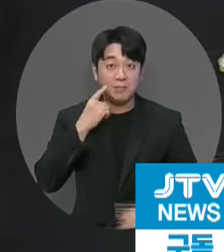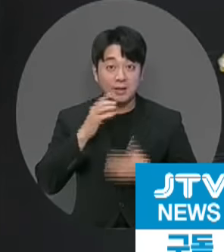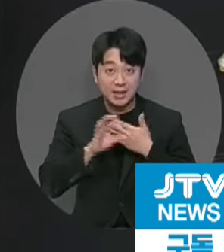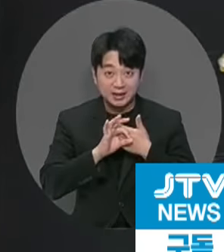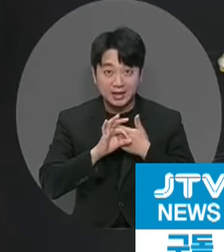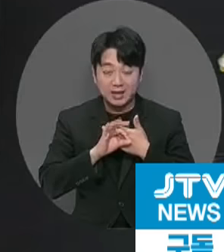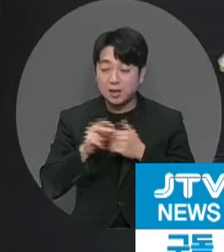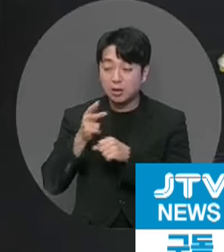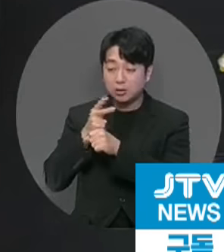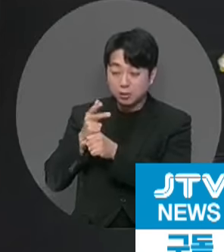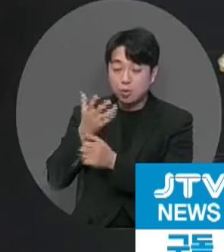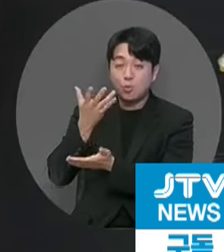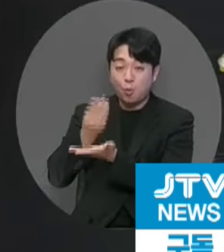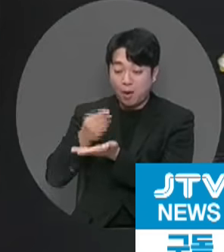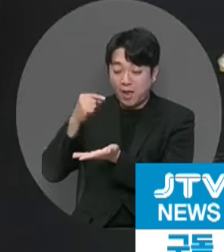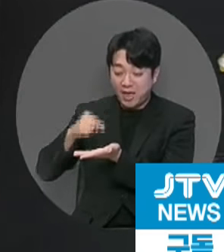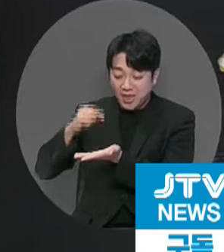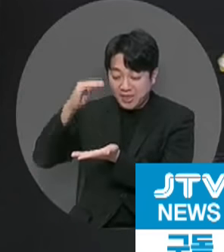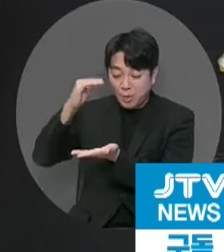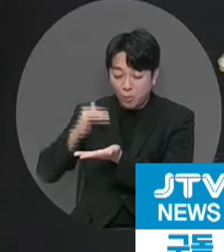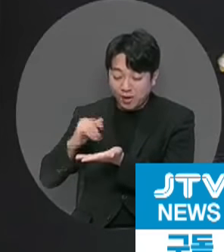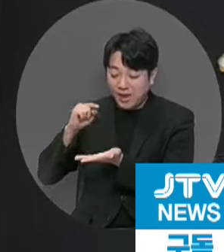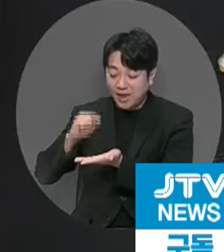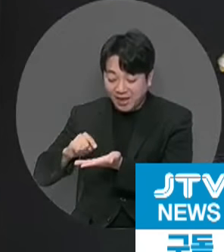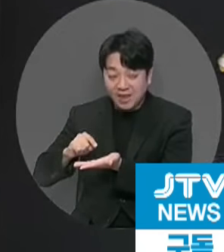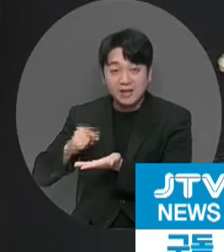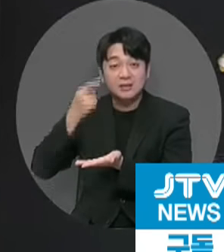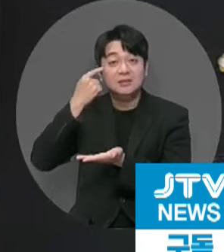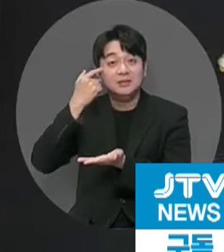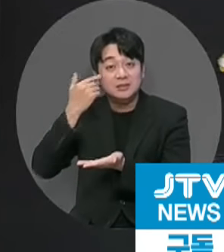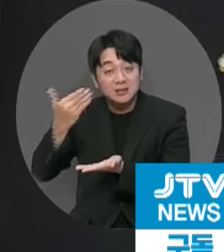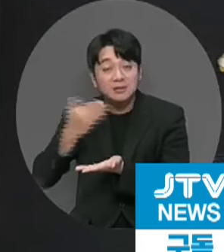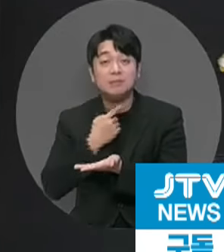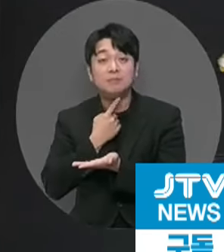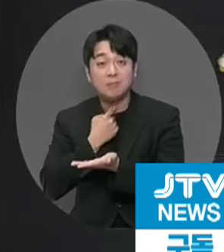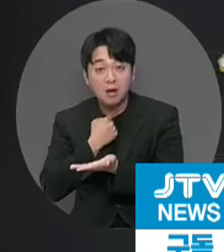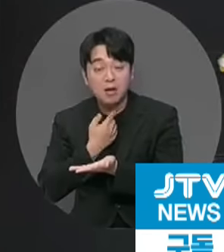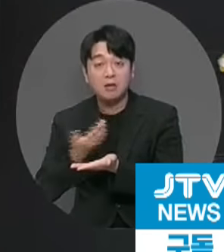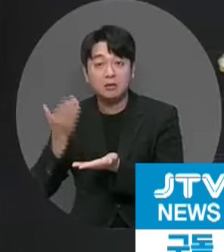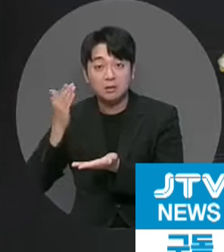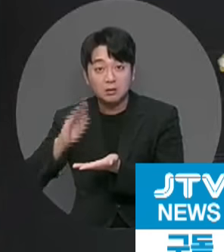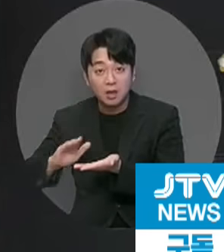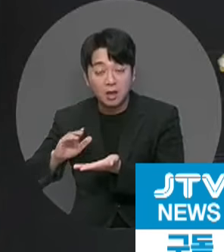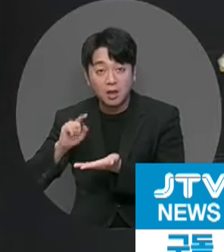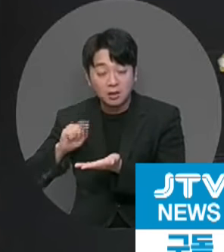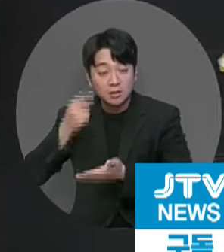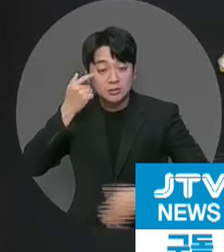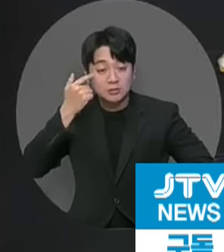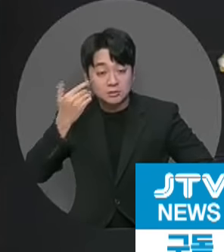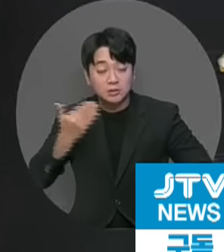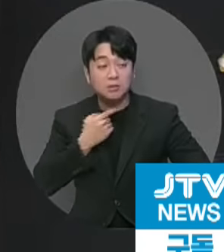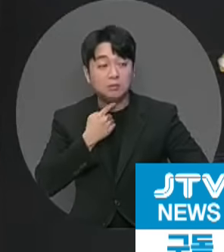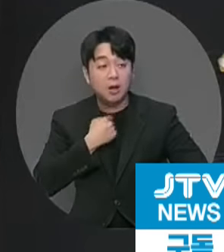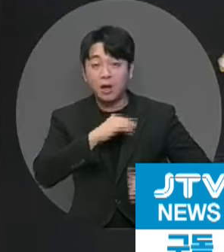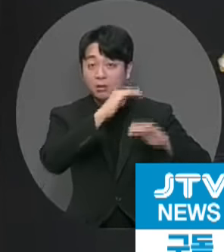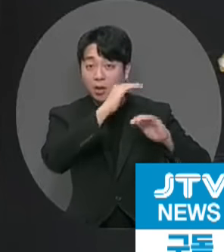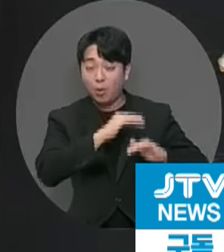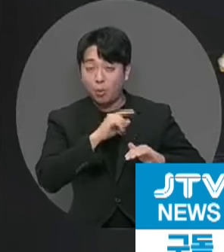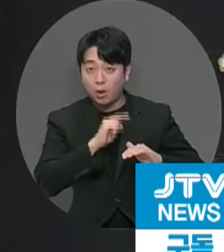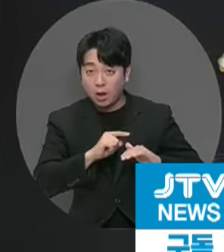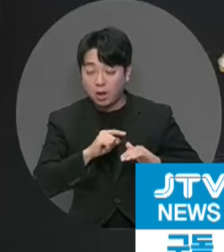질문이 있었는데 편집하는 과정에서 사라졌다면 그거를 누가 삭제했을까?